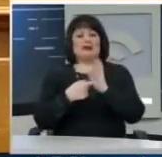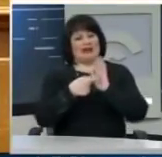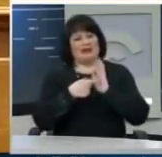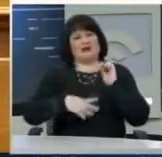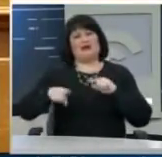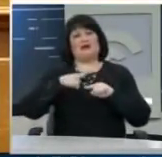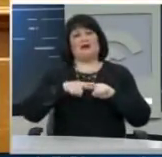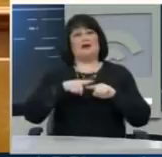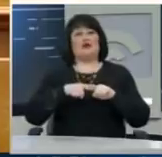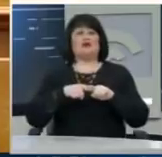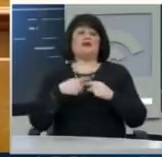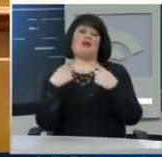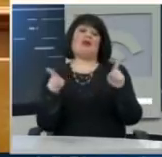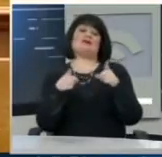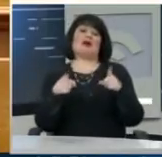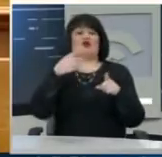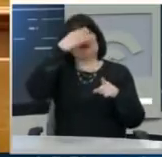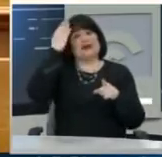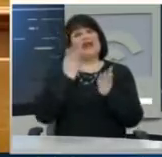τους ηθικοδιδασκάλους